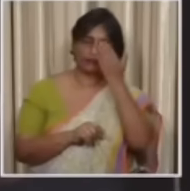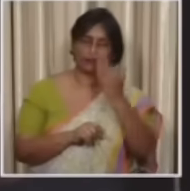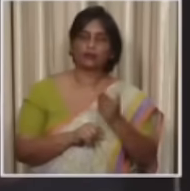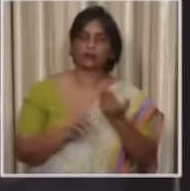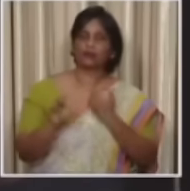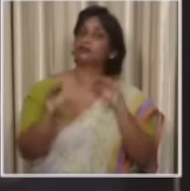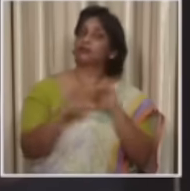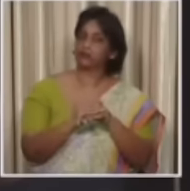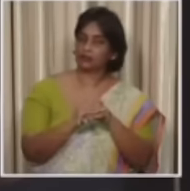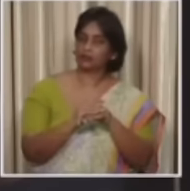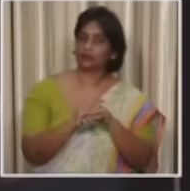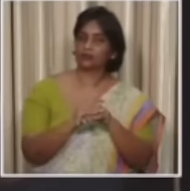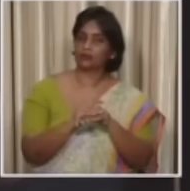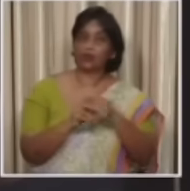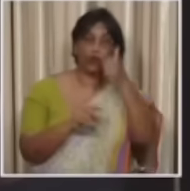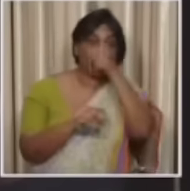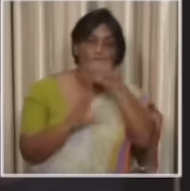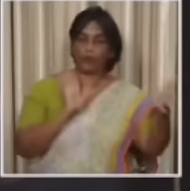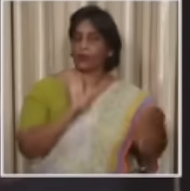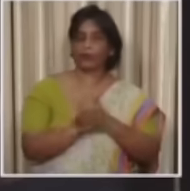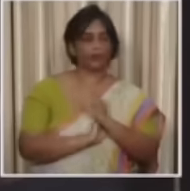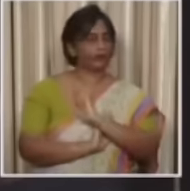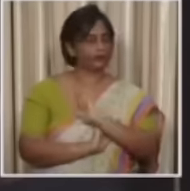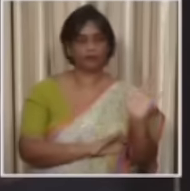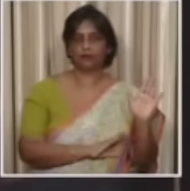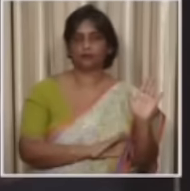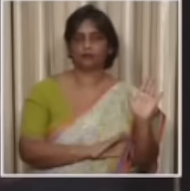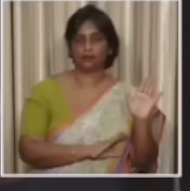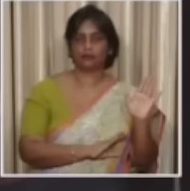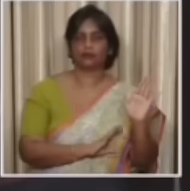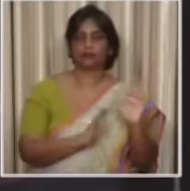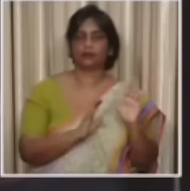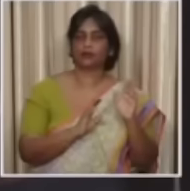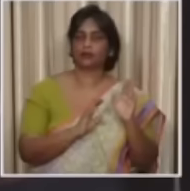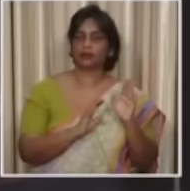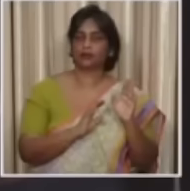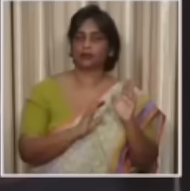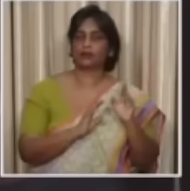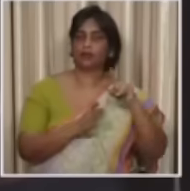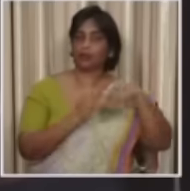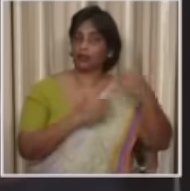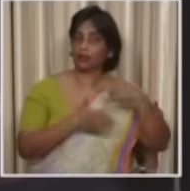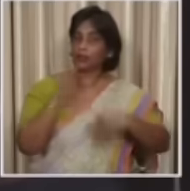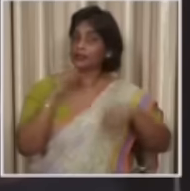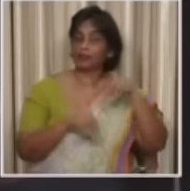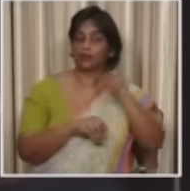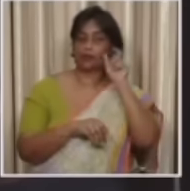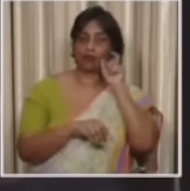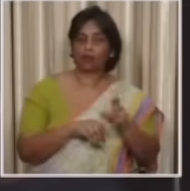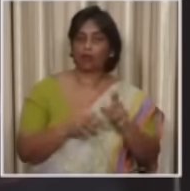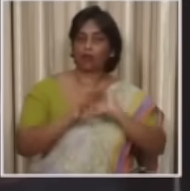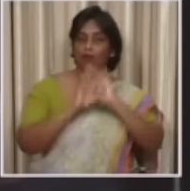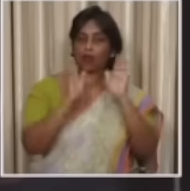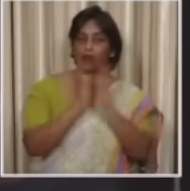හරි ඉදිරිපත් වෙනවා නම් කොරුංග ගාව ගන්න එපා. දබන ගමන ඉලෙක්ෂන් එක කෙනෙකුට බලන්න